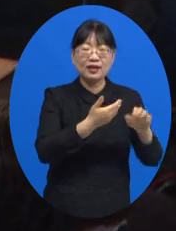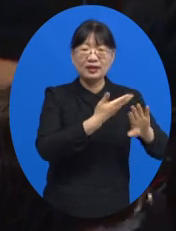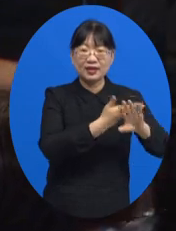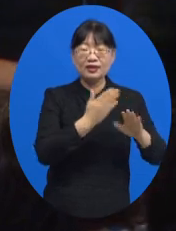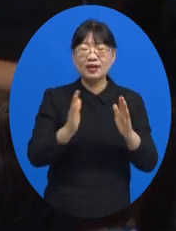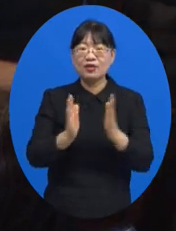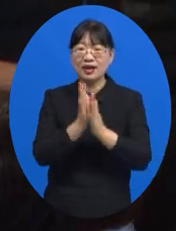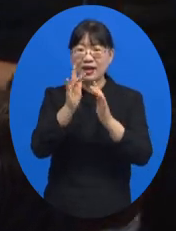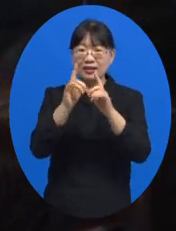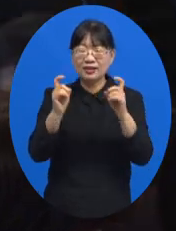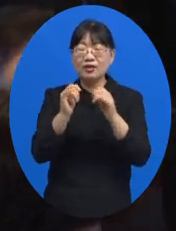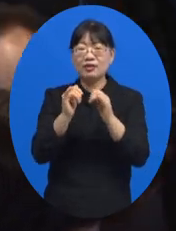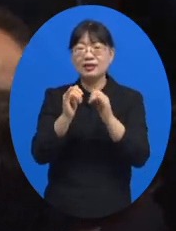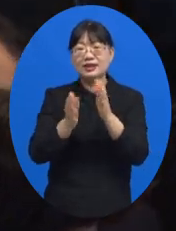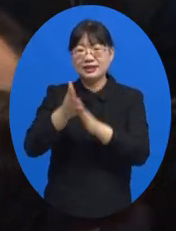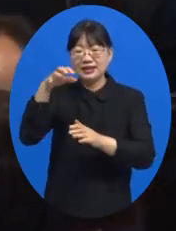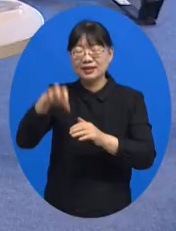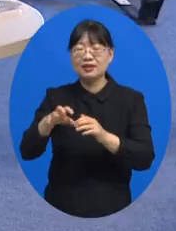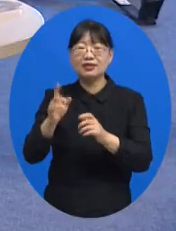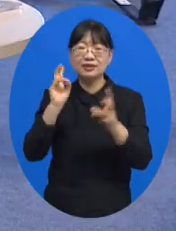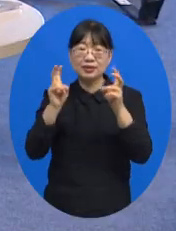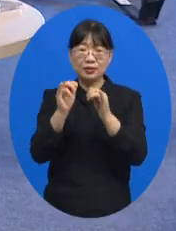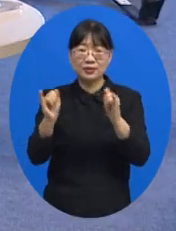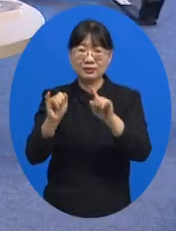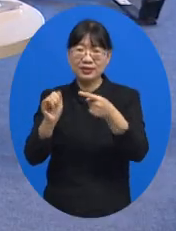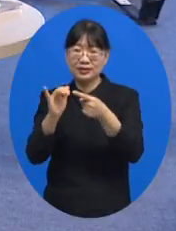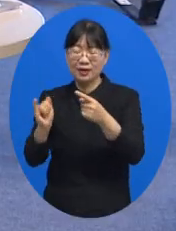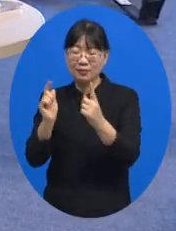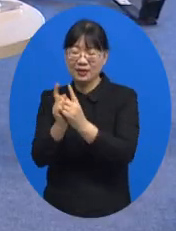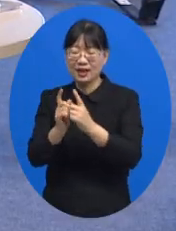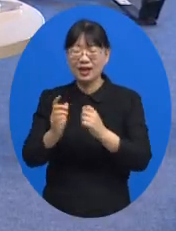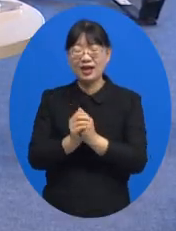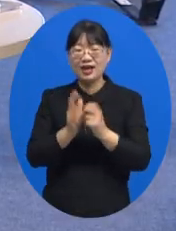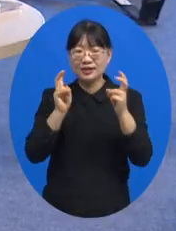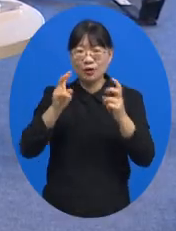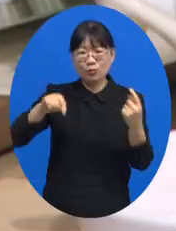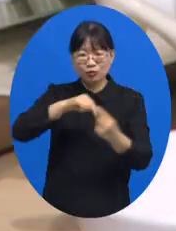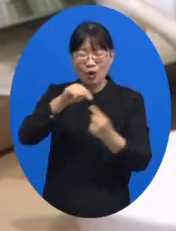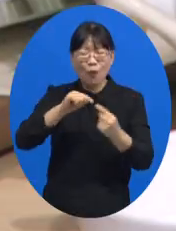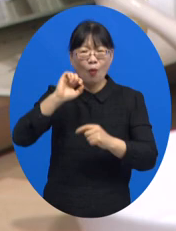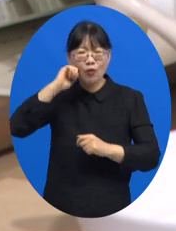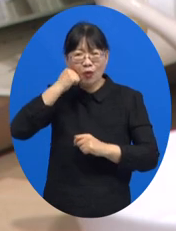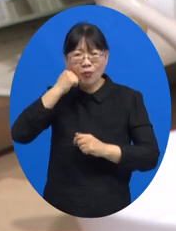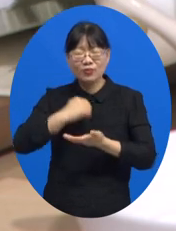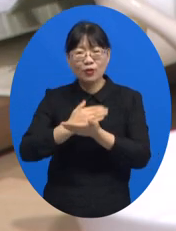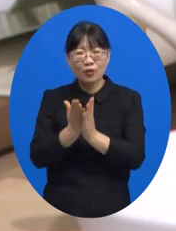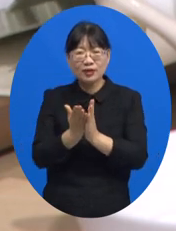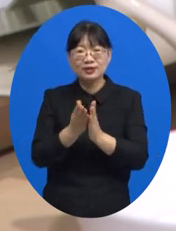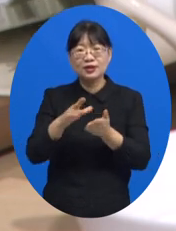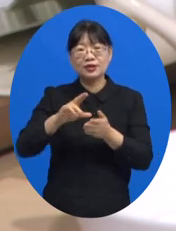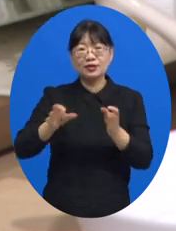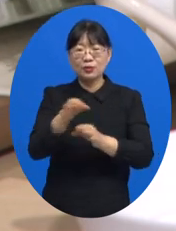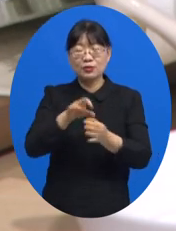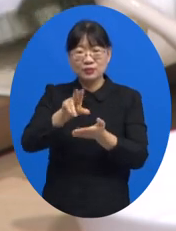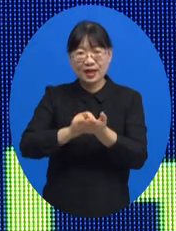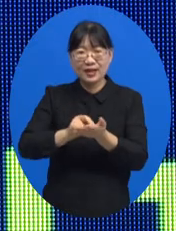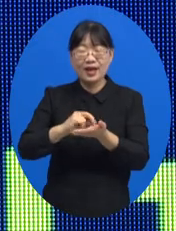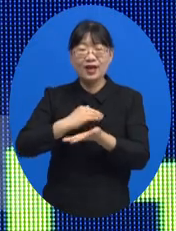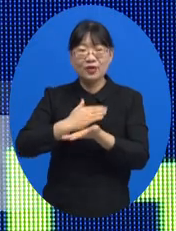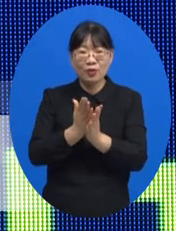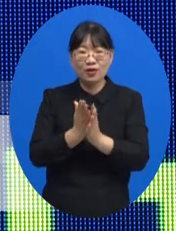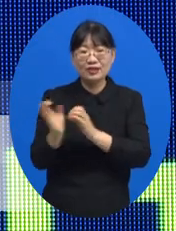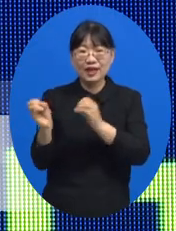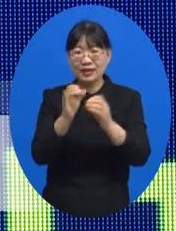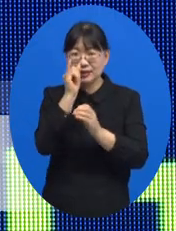화성시에선 기업인 100명을 만나 경영에 어려움 등 경제 현안에 대해 이야기 나눴습니다 경기대